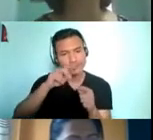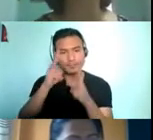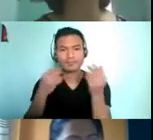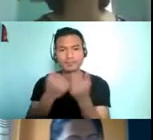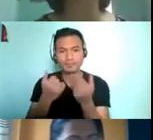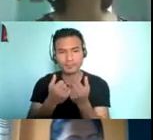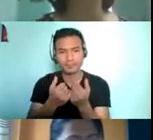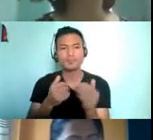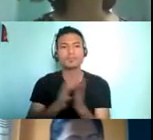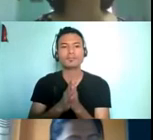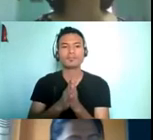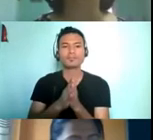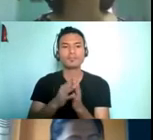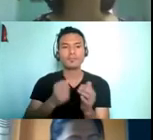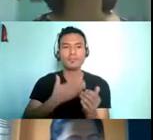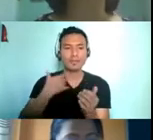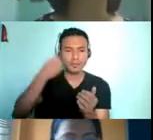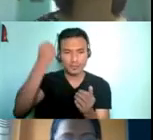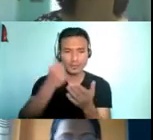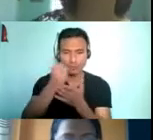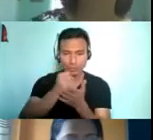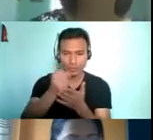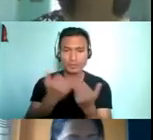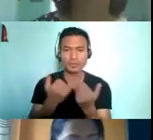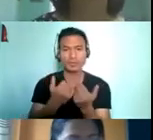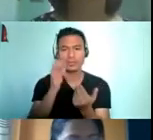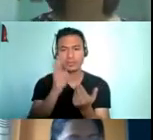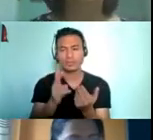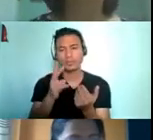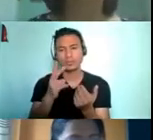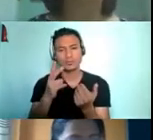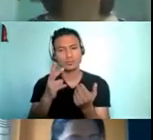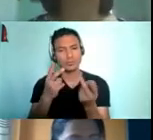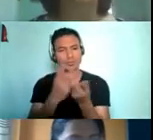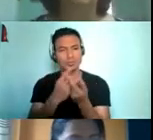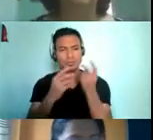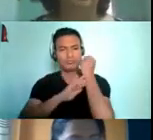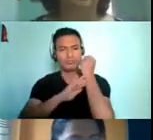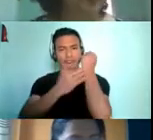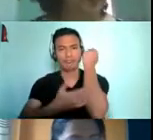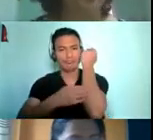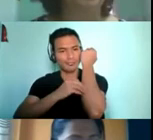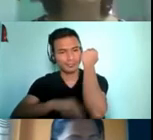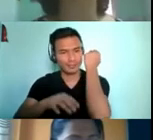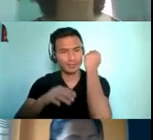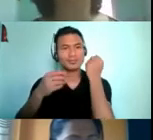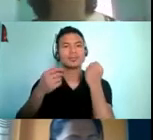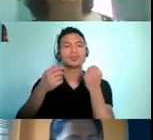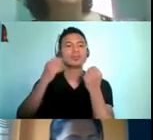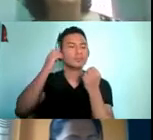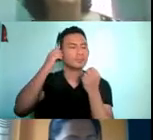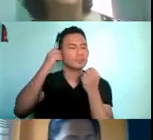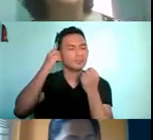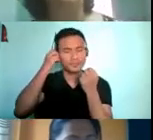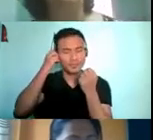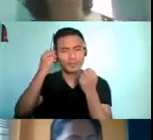यहाँ सो क्षतिका कुरा गरेको थिएँ भने आत्महत्याका कोसिसहरू गर्ने, त्यसै गरेर मिसकेरेजहरू, घरेलु हिंसामा परेको महिलाहरूको